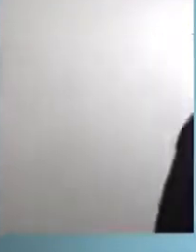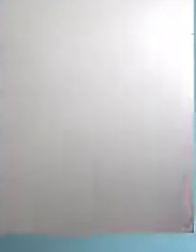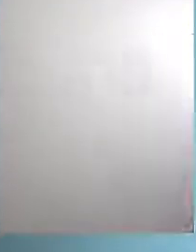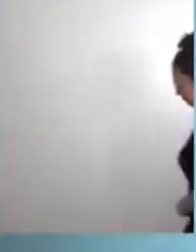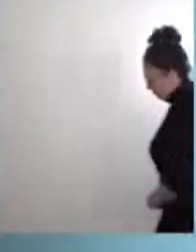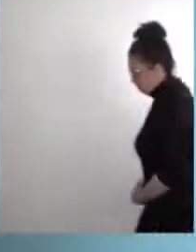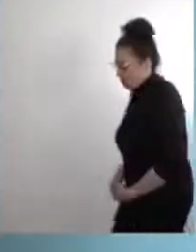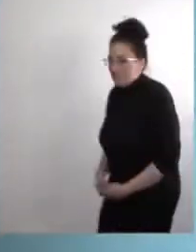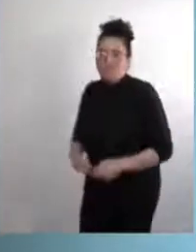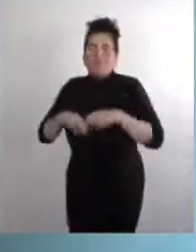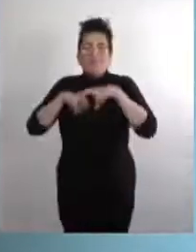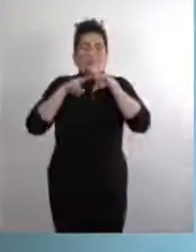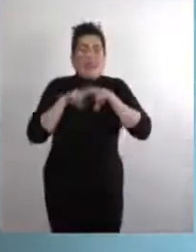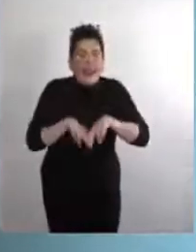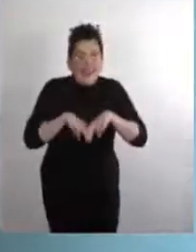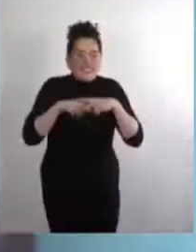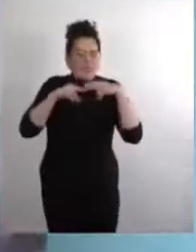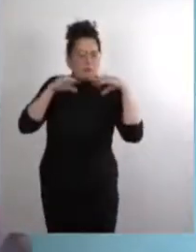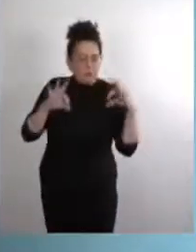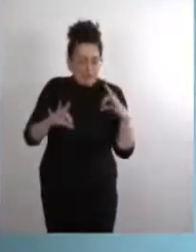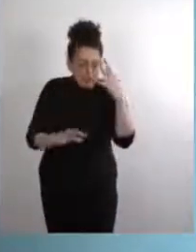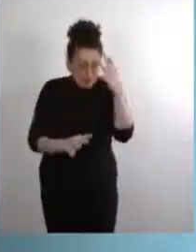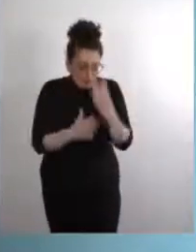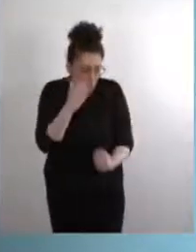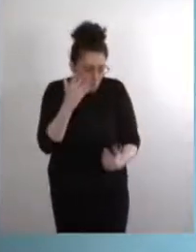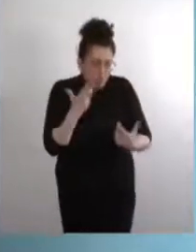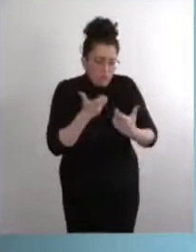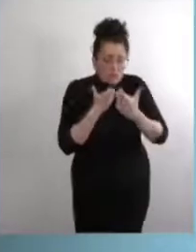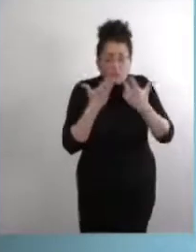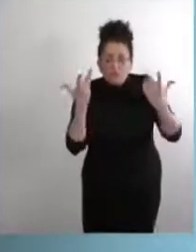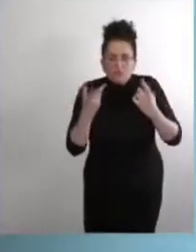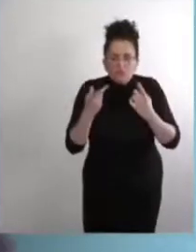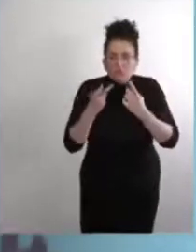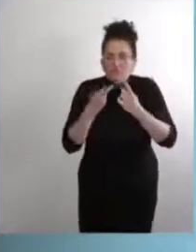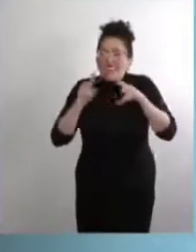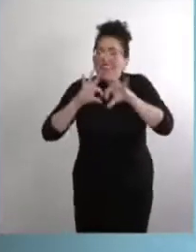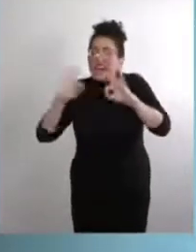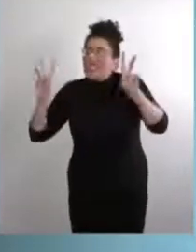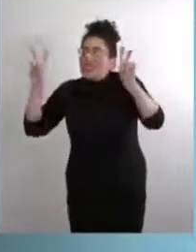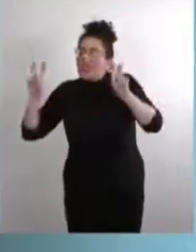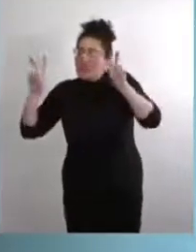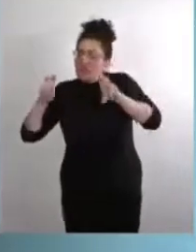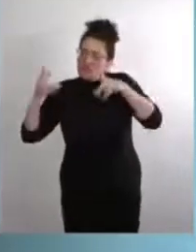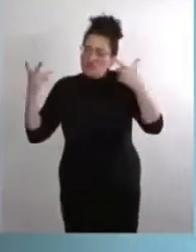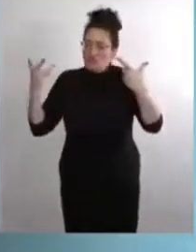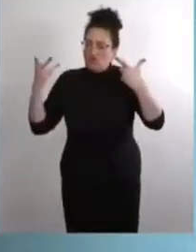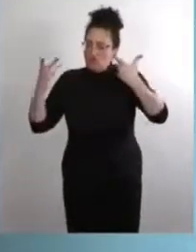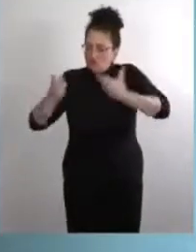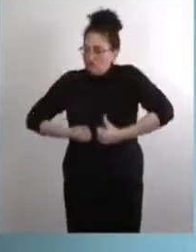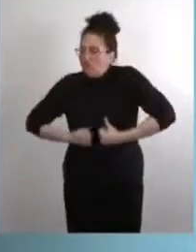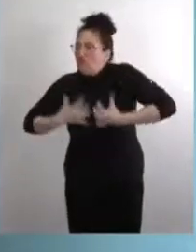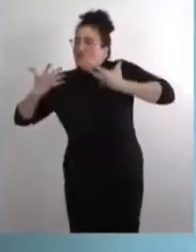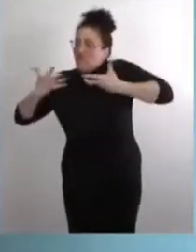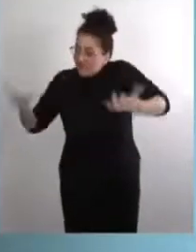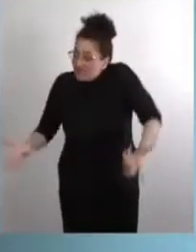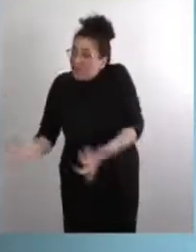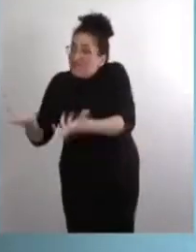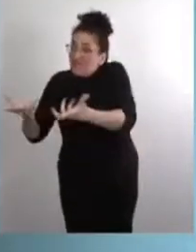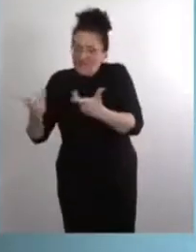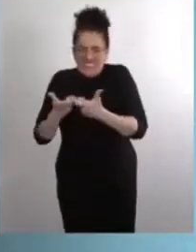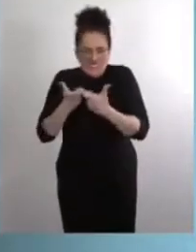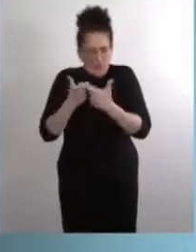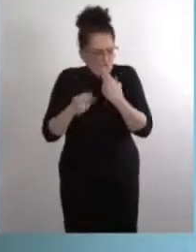euros. Il resterait 300 000 euros pour les créations d'emplois. Et là, je ne sais pas comment vous faites quand on sait qu'un emploi chargé, en moyenne, il est de